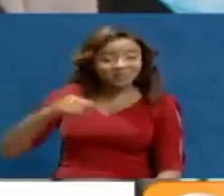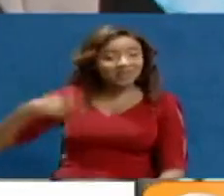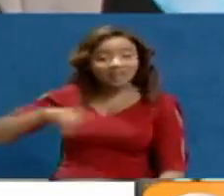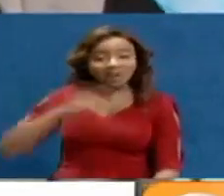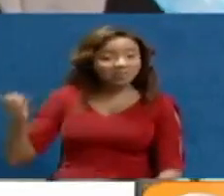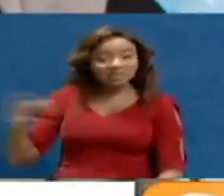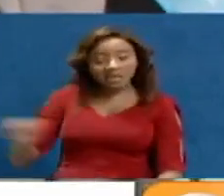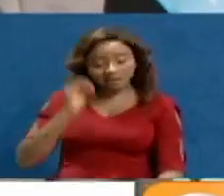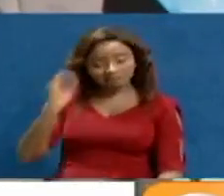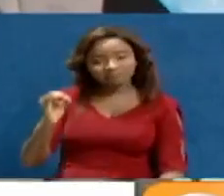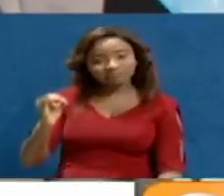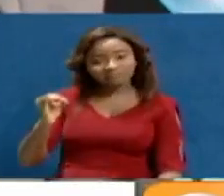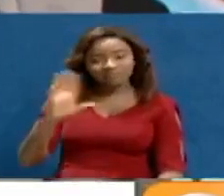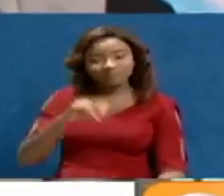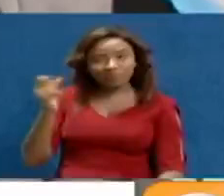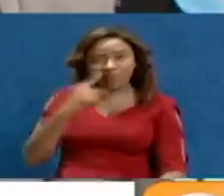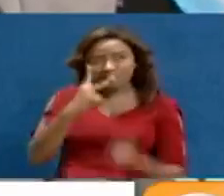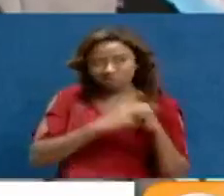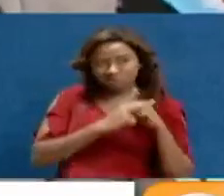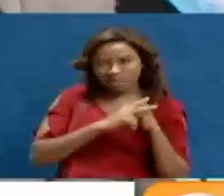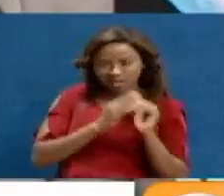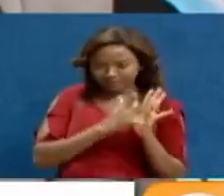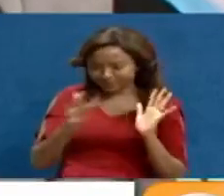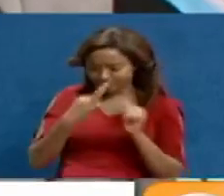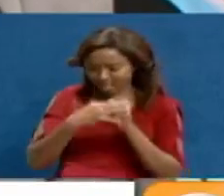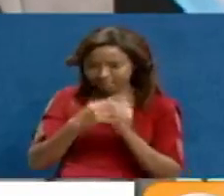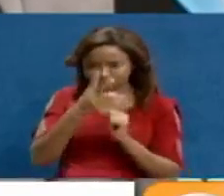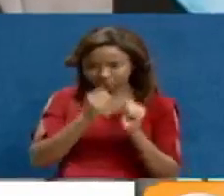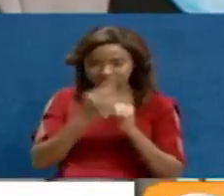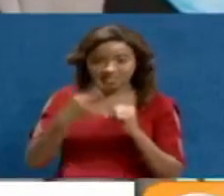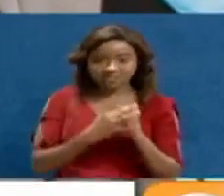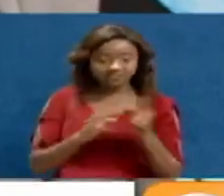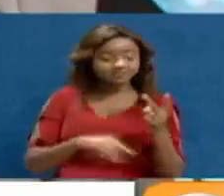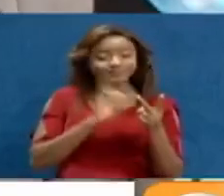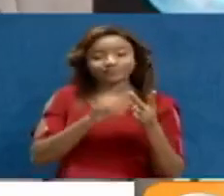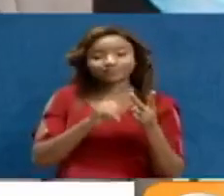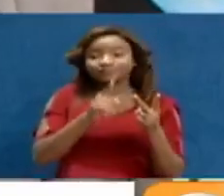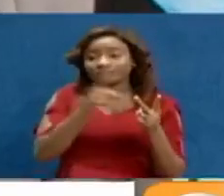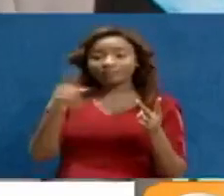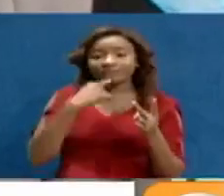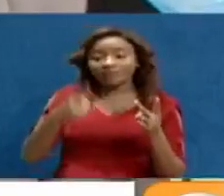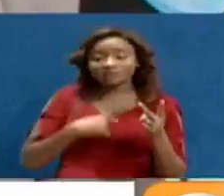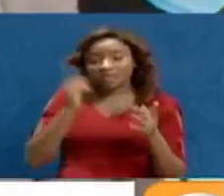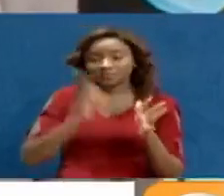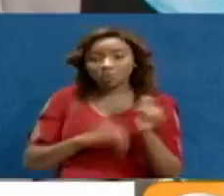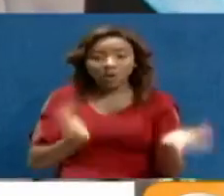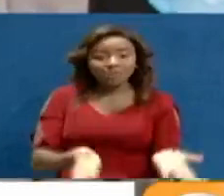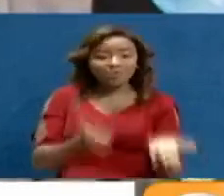of July and August 2018. Number two, they told us that the promotion